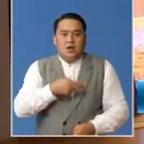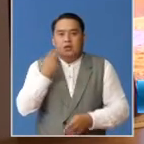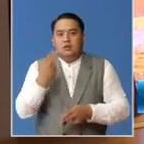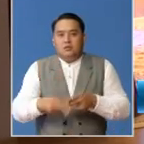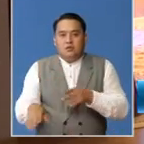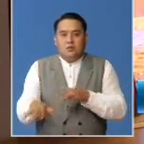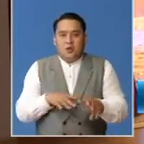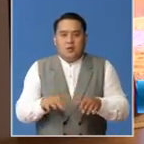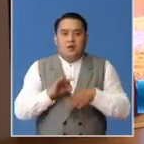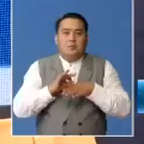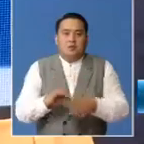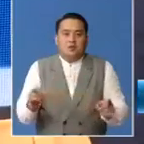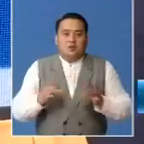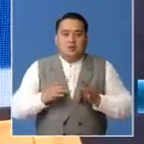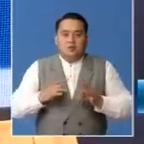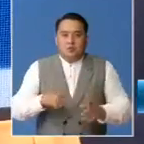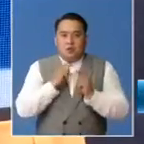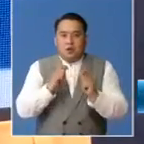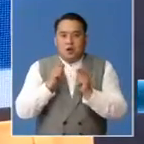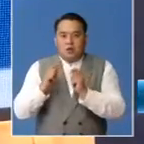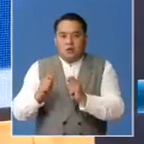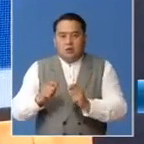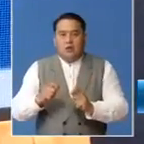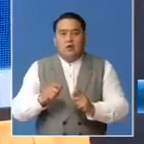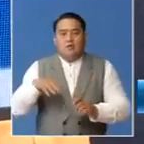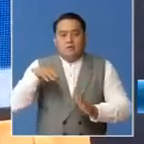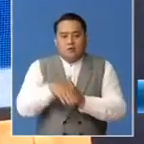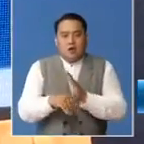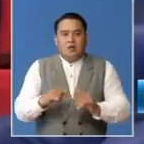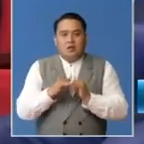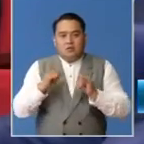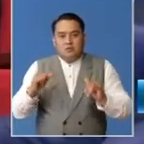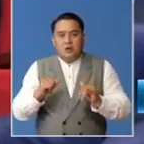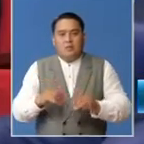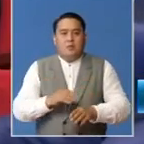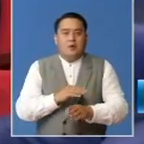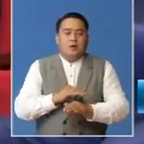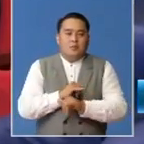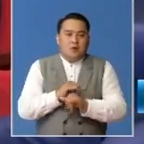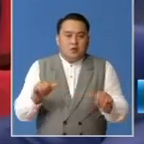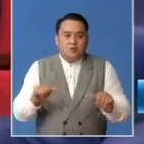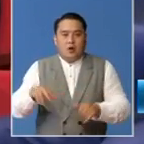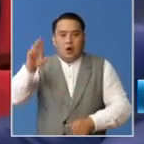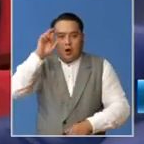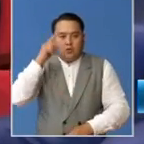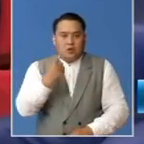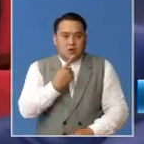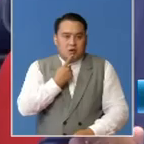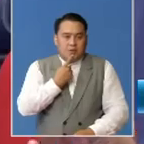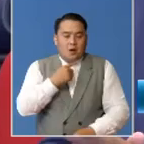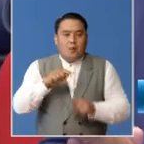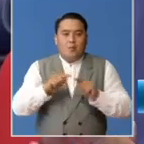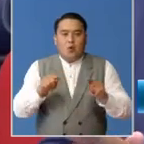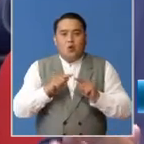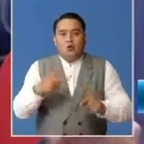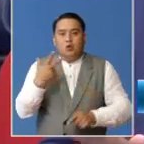языка. В завершении мероприятия прошла церемония награждения граждан, внесших вклад в развитие и продвижение государственного языка, а также